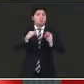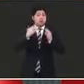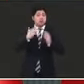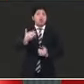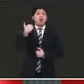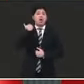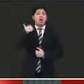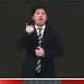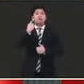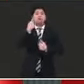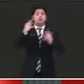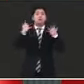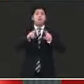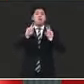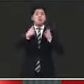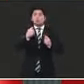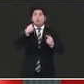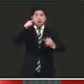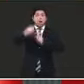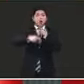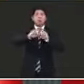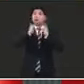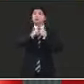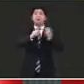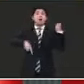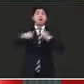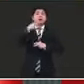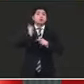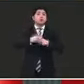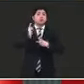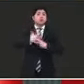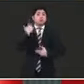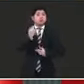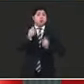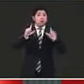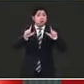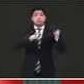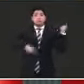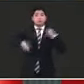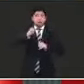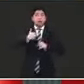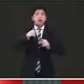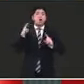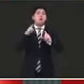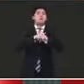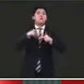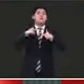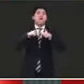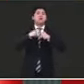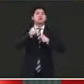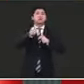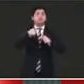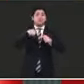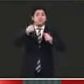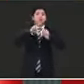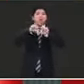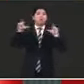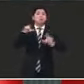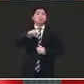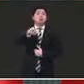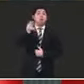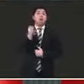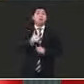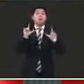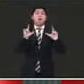mimari arayışlarının dünya çapında hız kazandığı bir dönemde katılım Finans kurumlarının önemli bir ihtiyacı